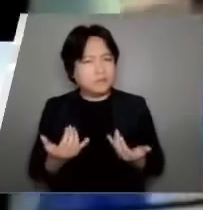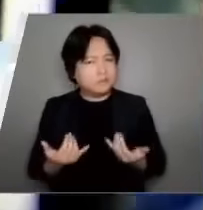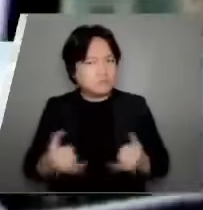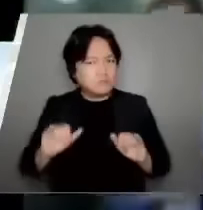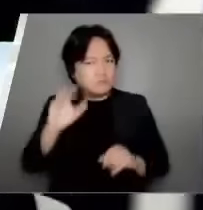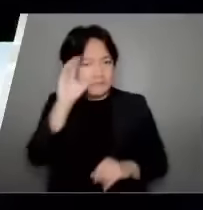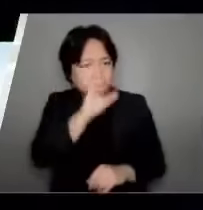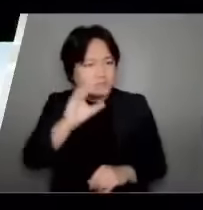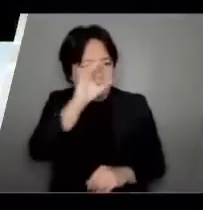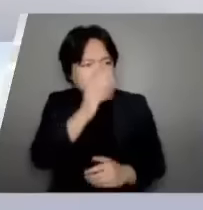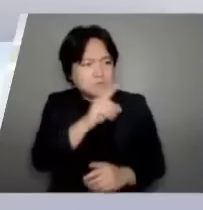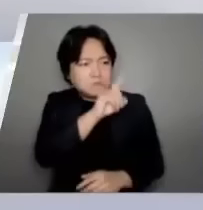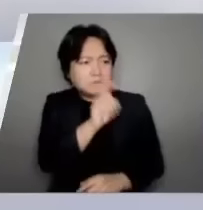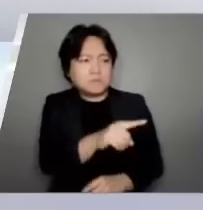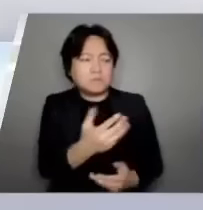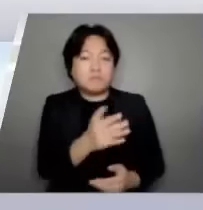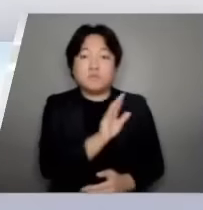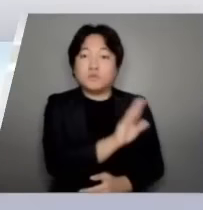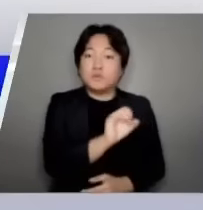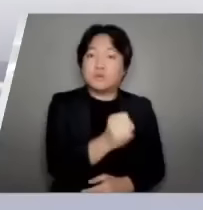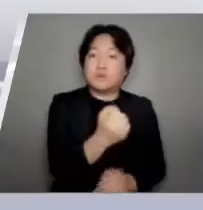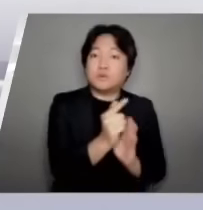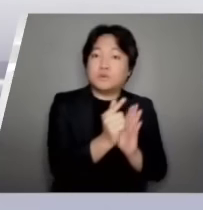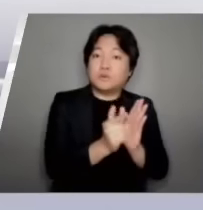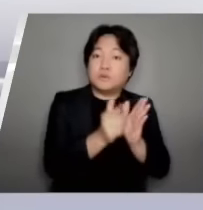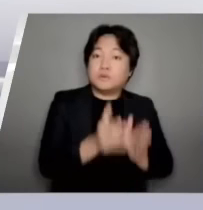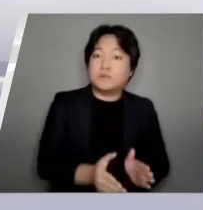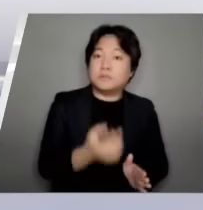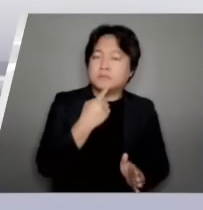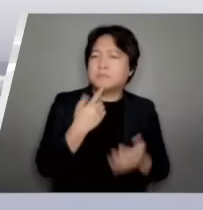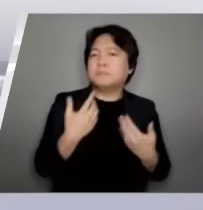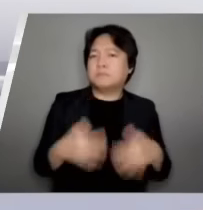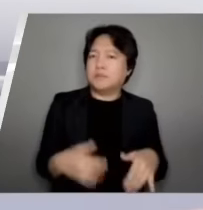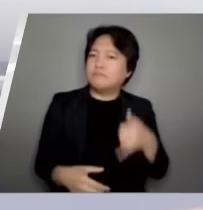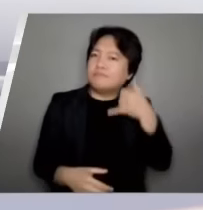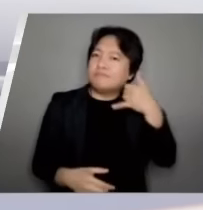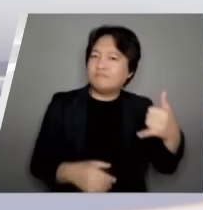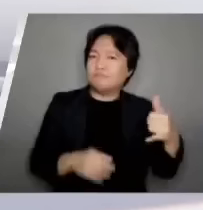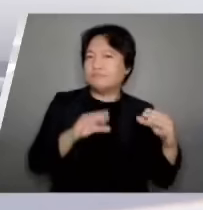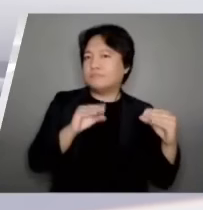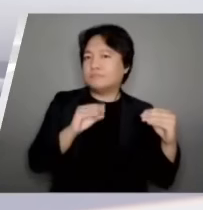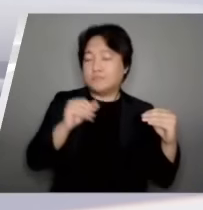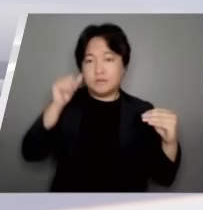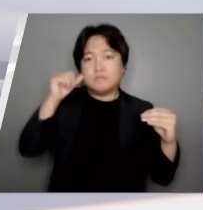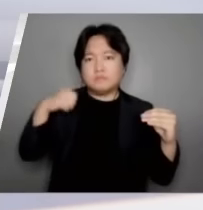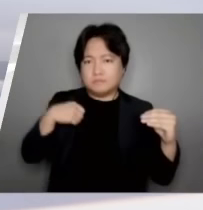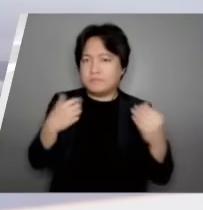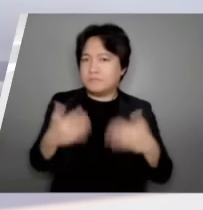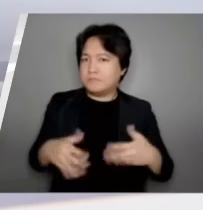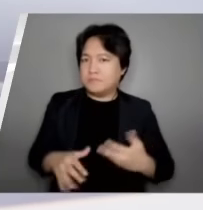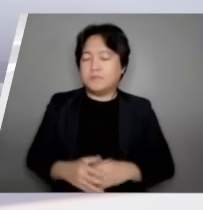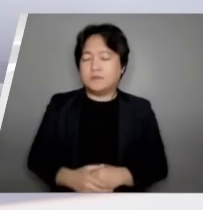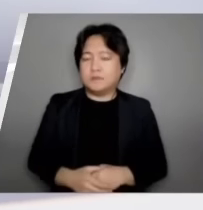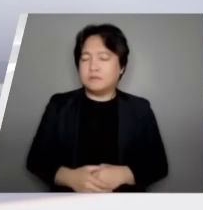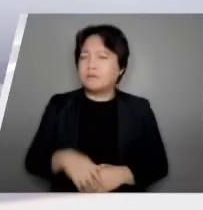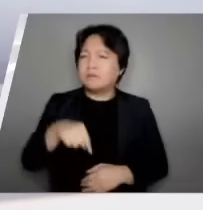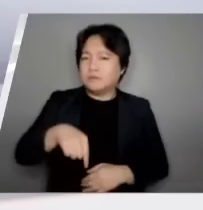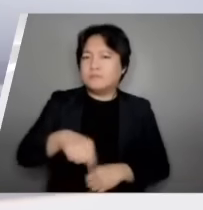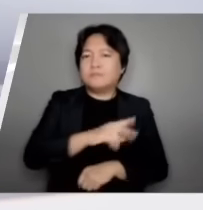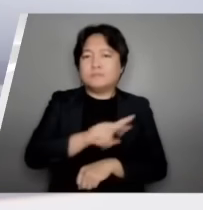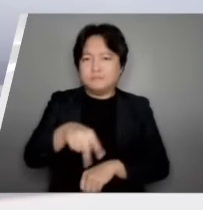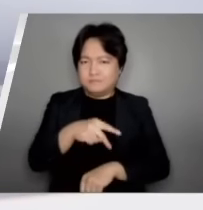ng kanyang abogado. Kausap ko lang siya sa over the phone yesterday. Mm-hmm. At nandito lang daw siya sa Pilipinas,